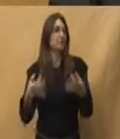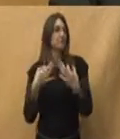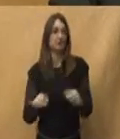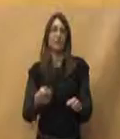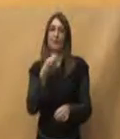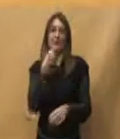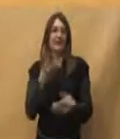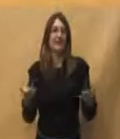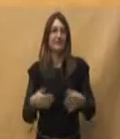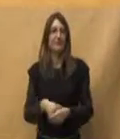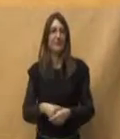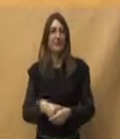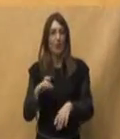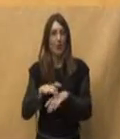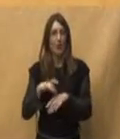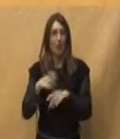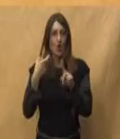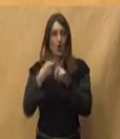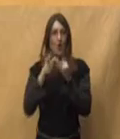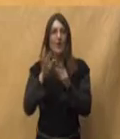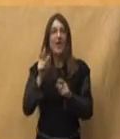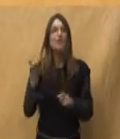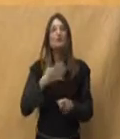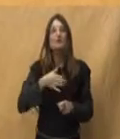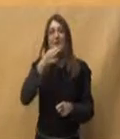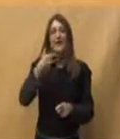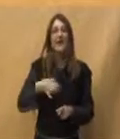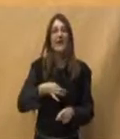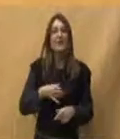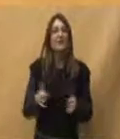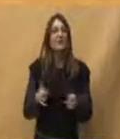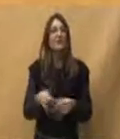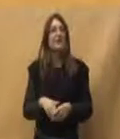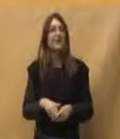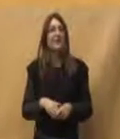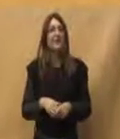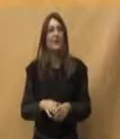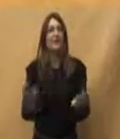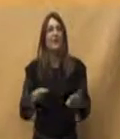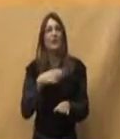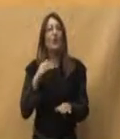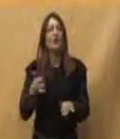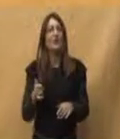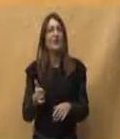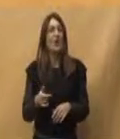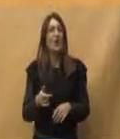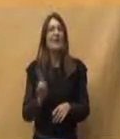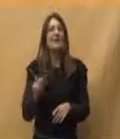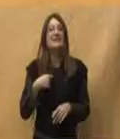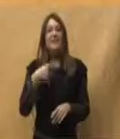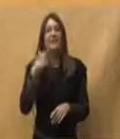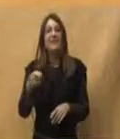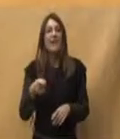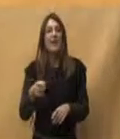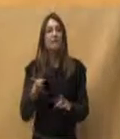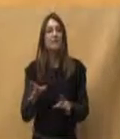doktor Kulijer, jel vi želite meni nešto reći što ja nisam pitala? Ja mislim da ste puno pitali. Ima nešto što nisam pitala. Recite.